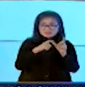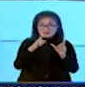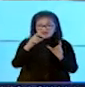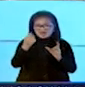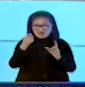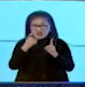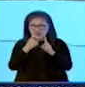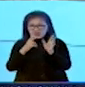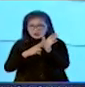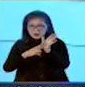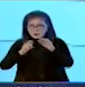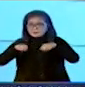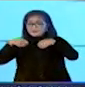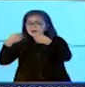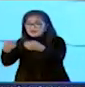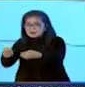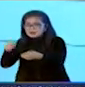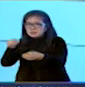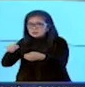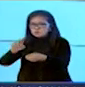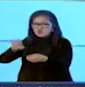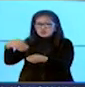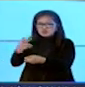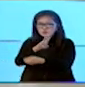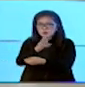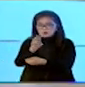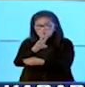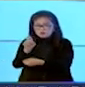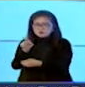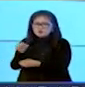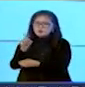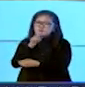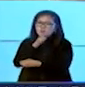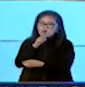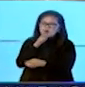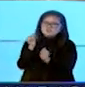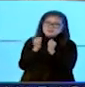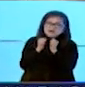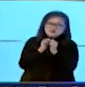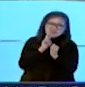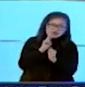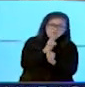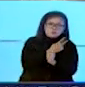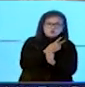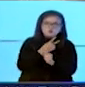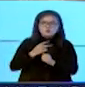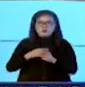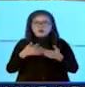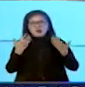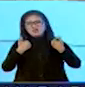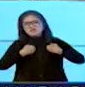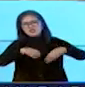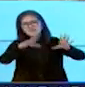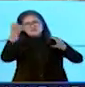yang akan diserahkan awal tahun 2020 ternyata hanyalah janji palsu Hai SL dan istrinya menghilang tanpa kabar dan